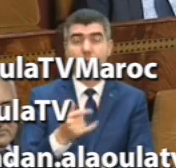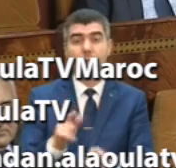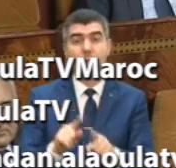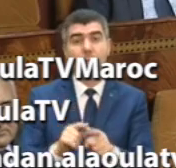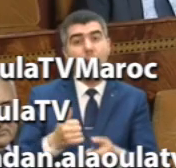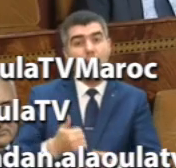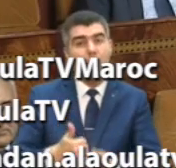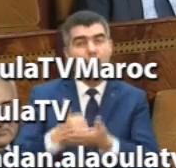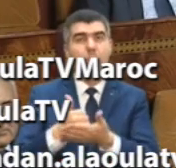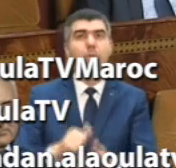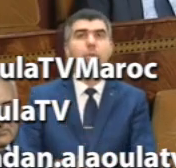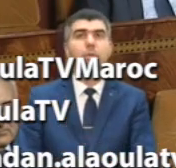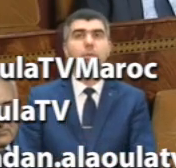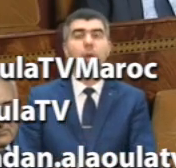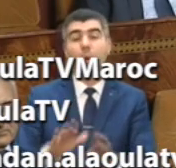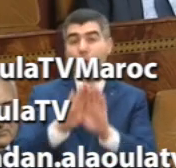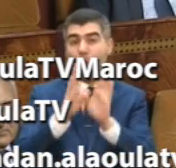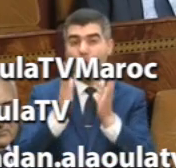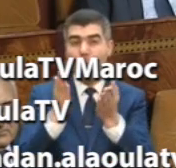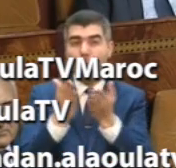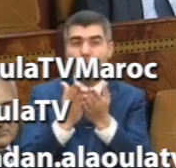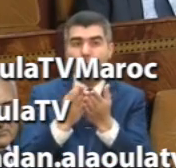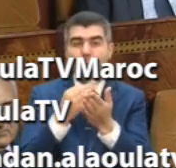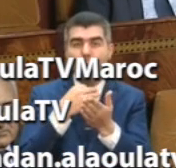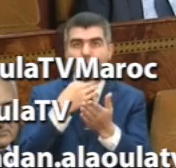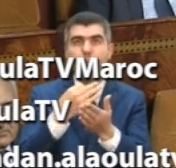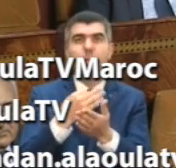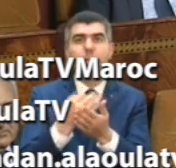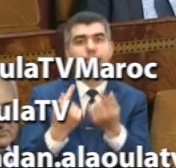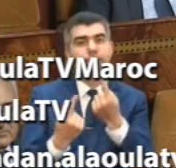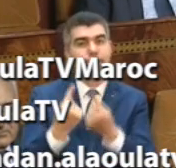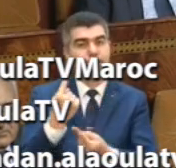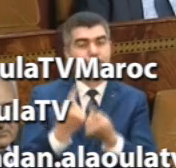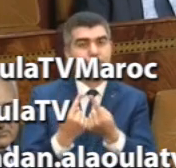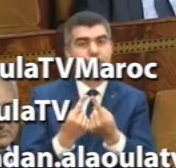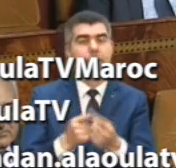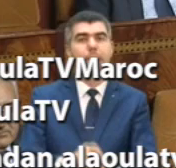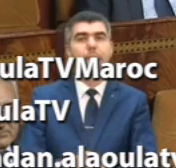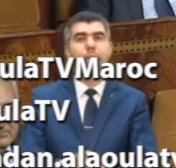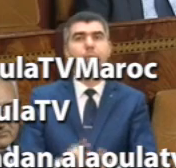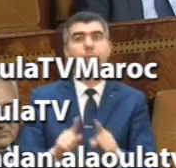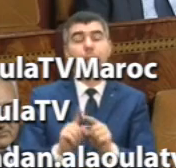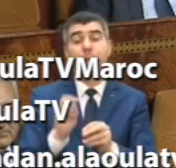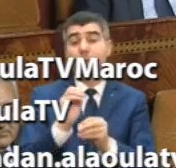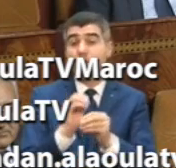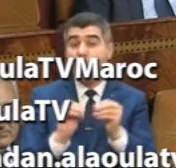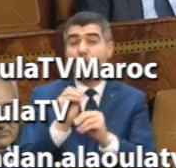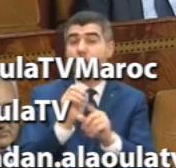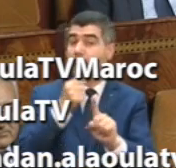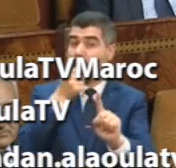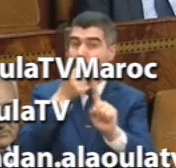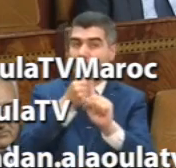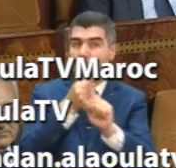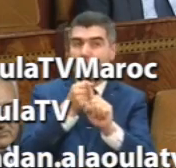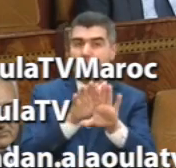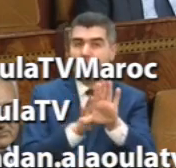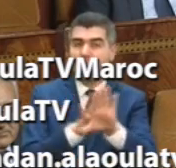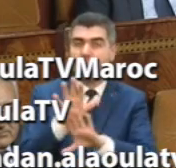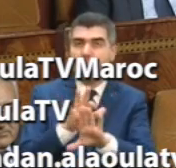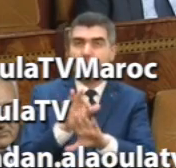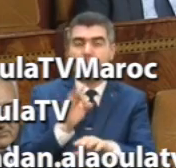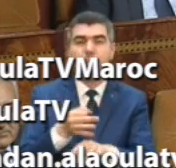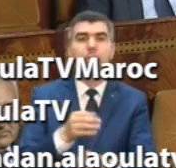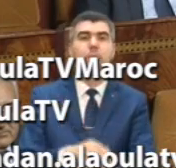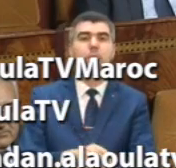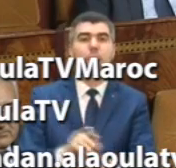يعاونكم. هادشي كامل الا جمعناه تلقوا بانه خصنا المزيد من العمل في هذا في هذا في هذا الاطار هذا